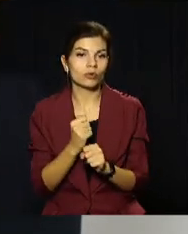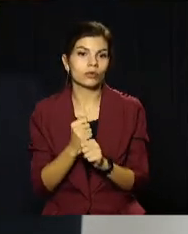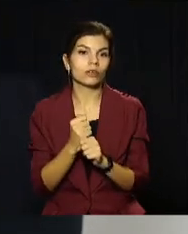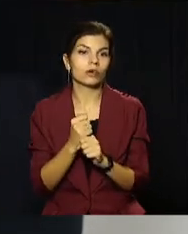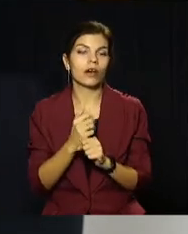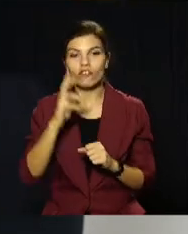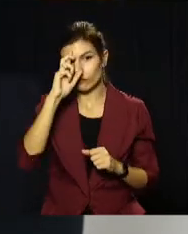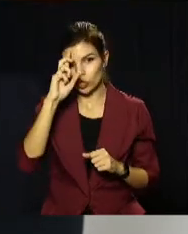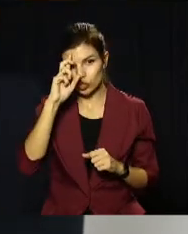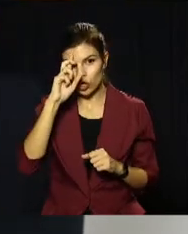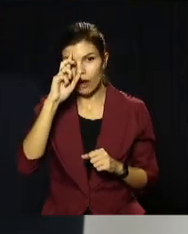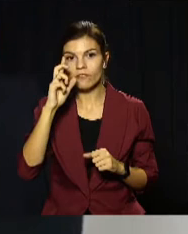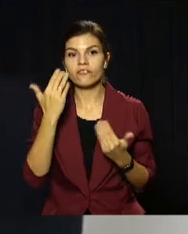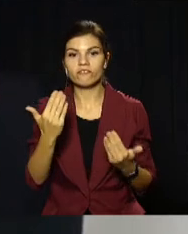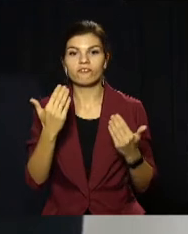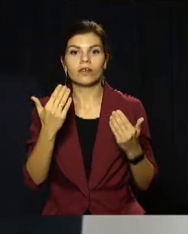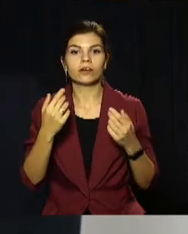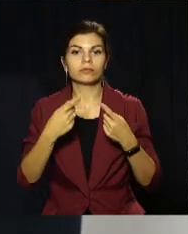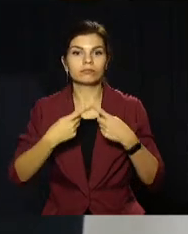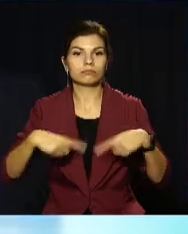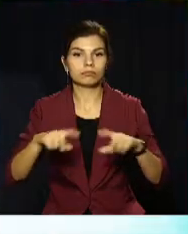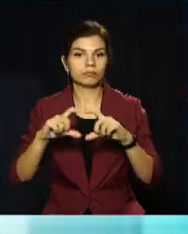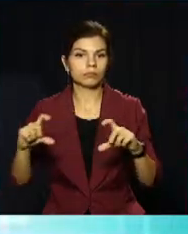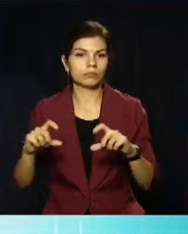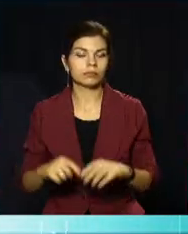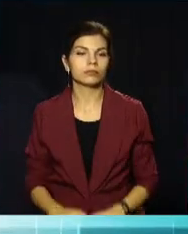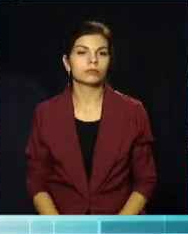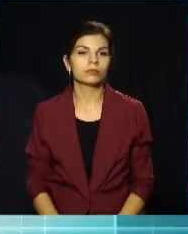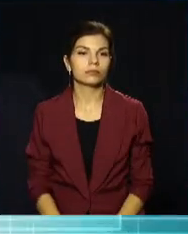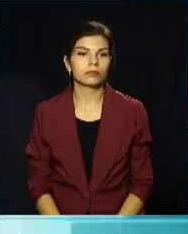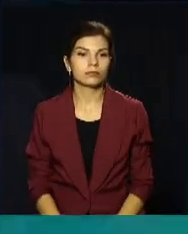в державних закладах.